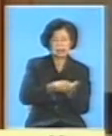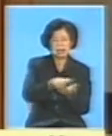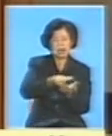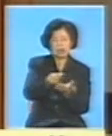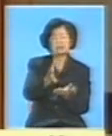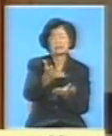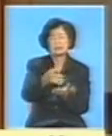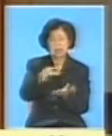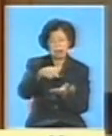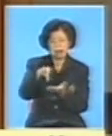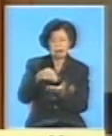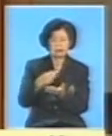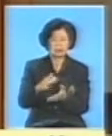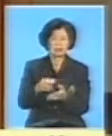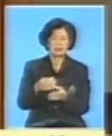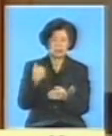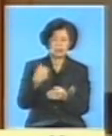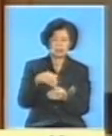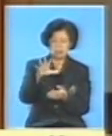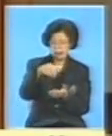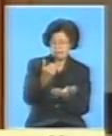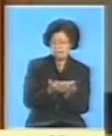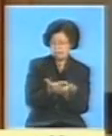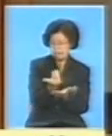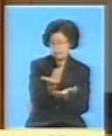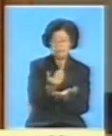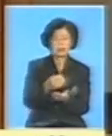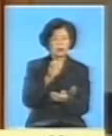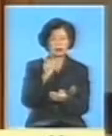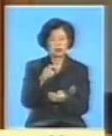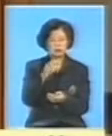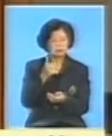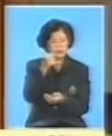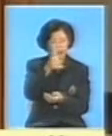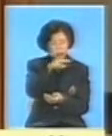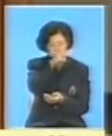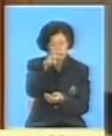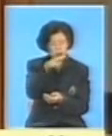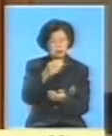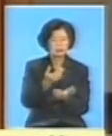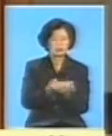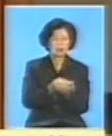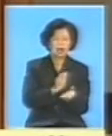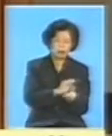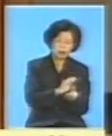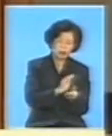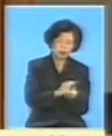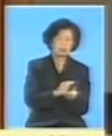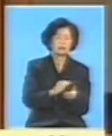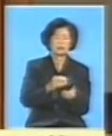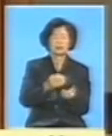หนี้นอกระบบการทวงหนี้อะไรต่างมากมายซึ่งเราต้องไปดูแลทั้งหมดนะครับระบบการออมก็เป็นสิ่งสำคัญนะครับเมื่อเจ็บป่วยจะทำยังไงไม่ใช่ใช้ทั้งหมด